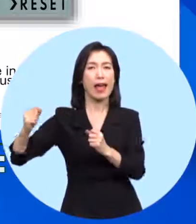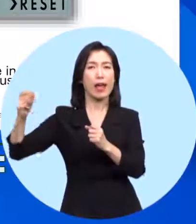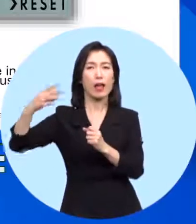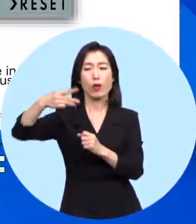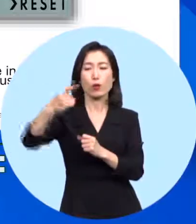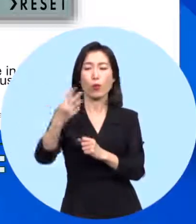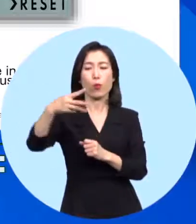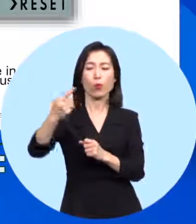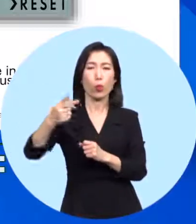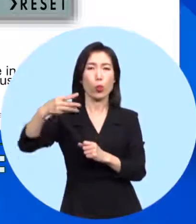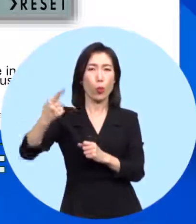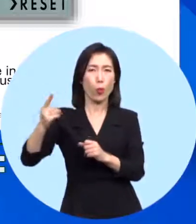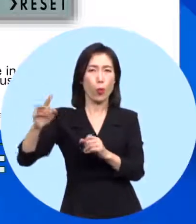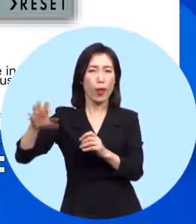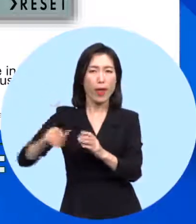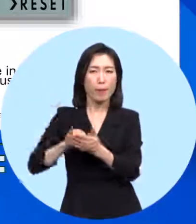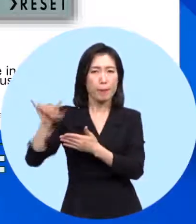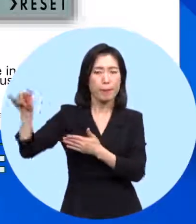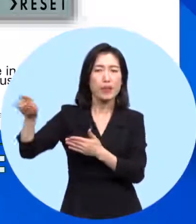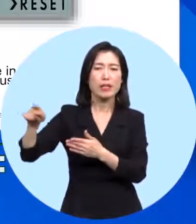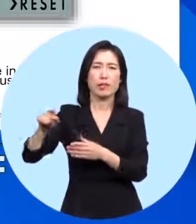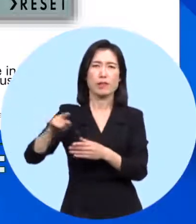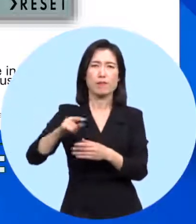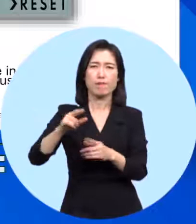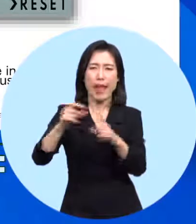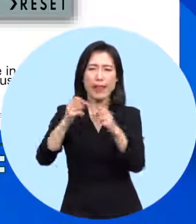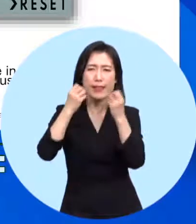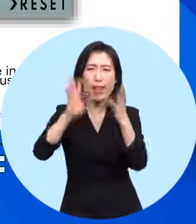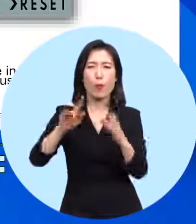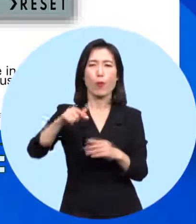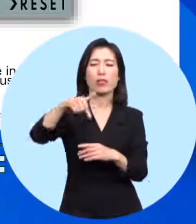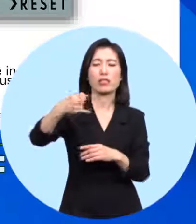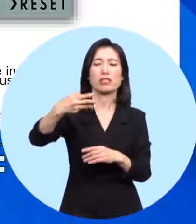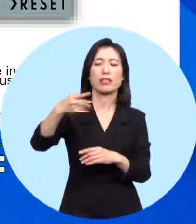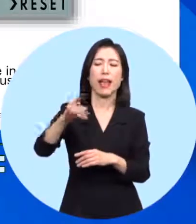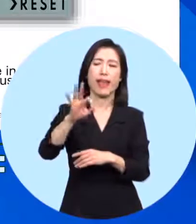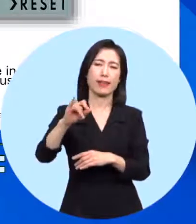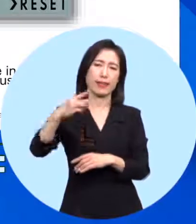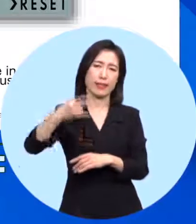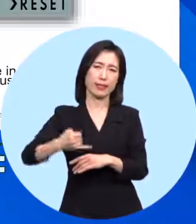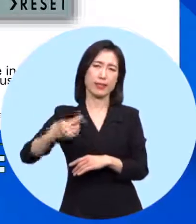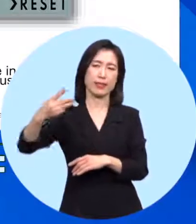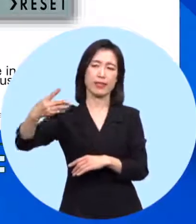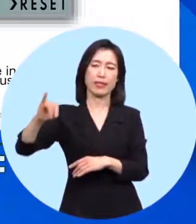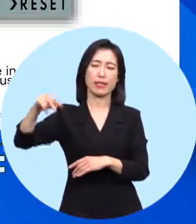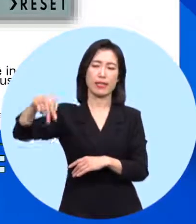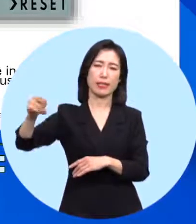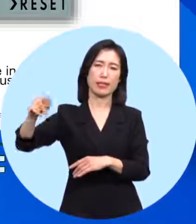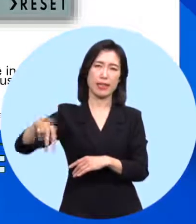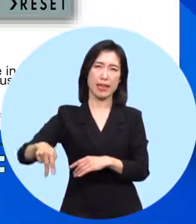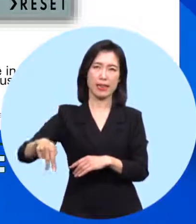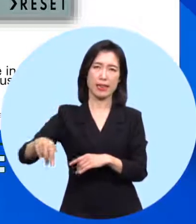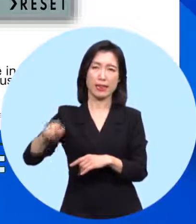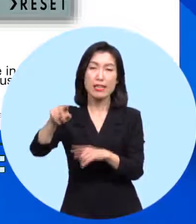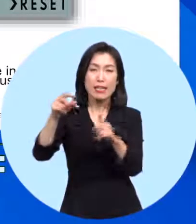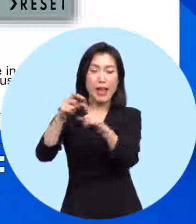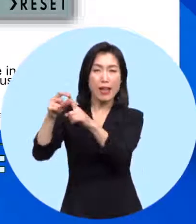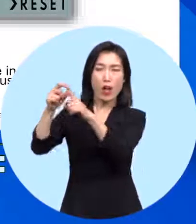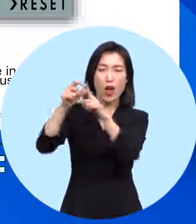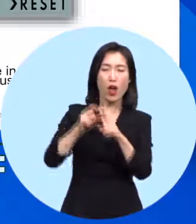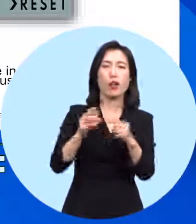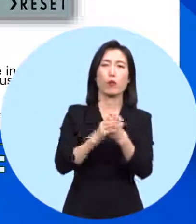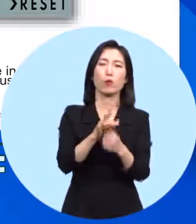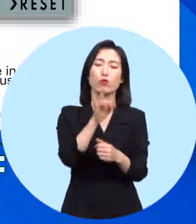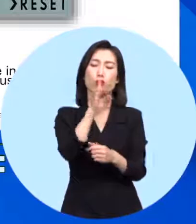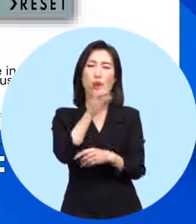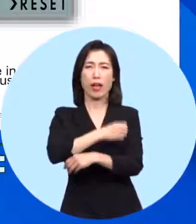플로리다의 명저 그레이트 리셋이었습니다. 저걸 본받아가지고 2017년에 중앙일보가